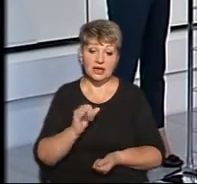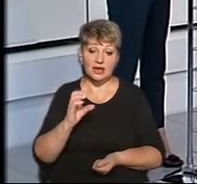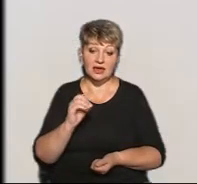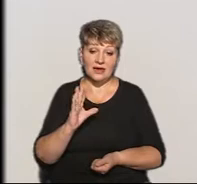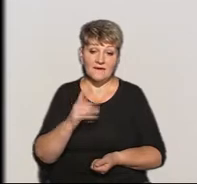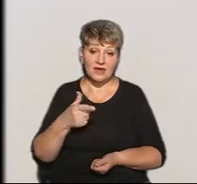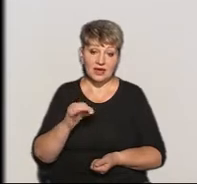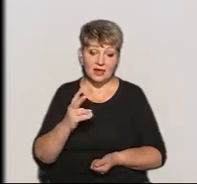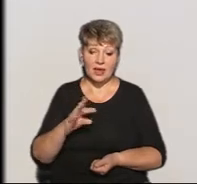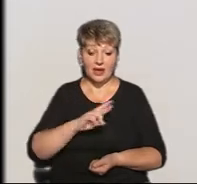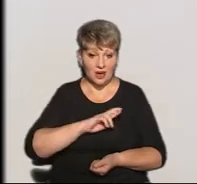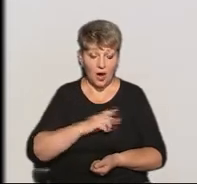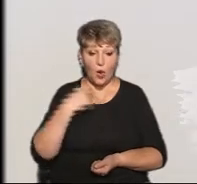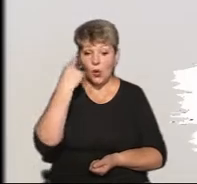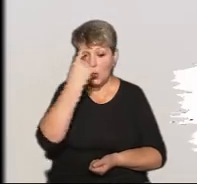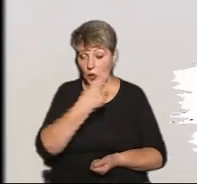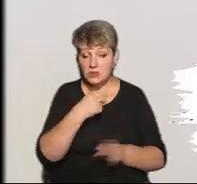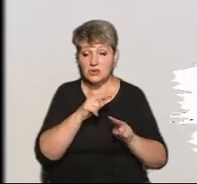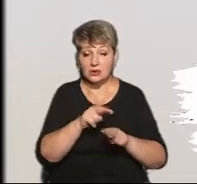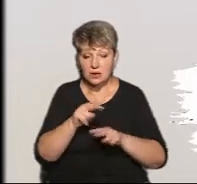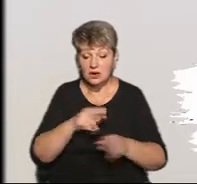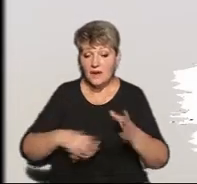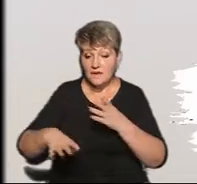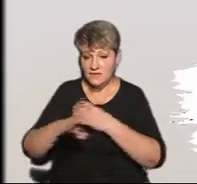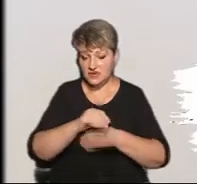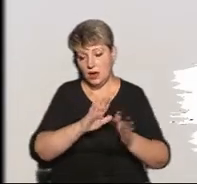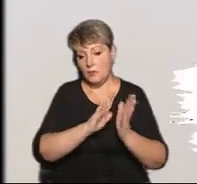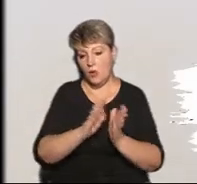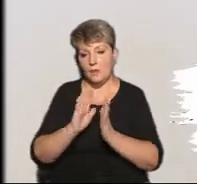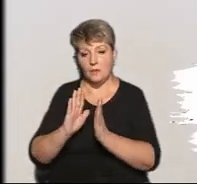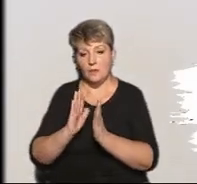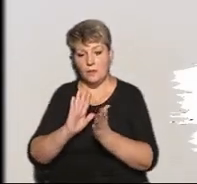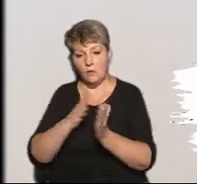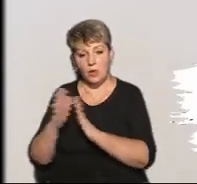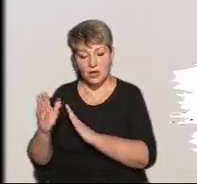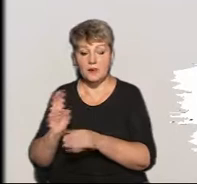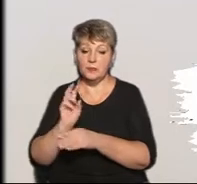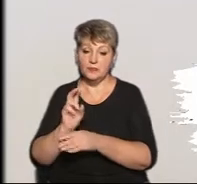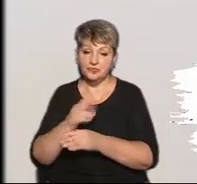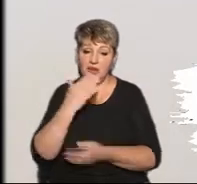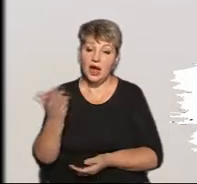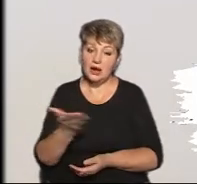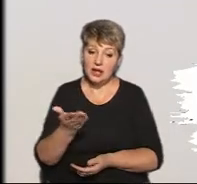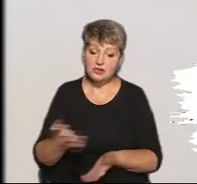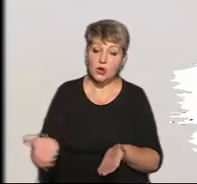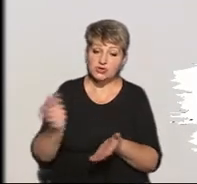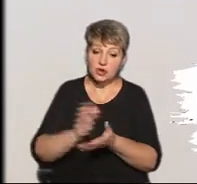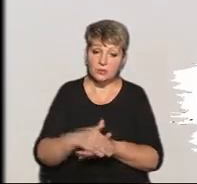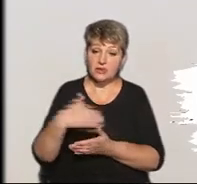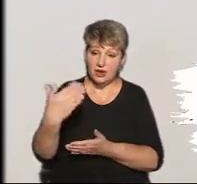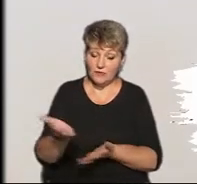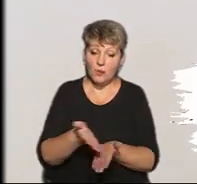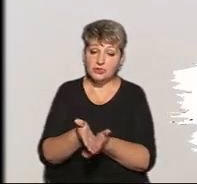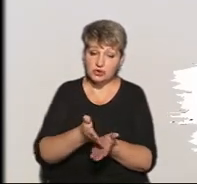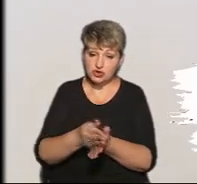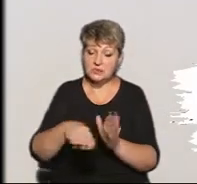Я особисто дотримався всіх процедурних моментів, в тому числі відвідав лекцію, ознайомився з його послужним списком.